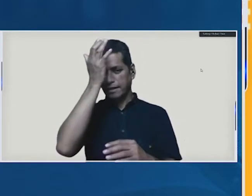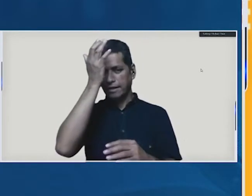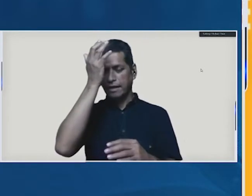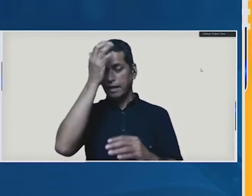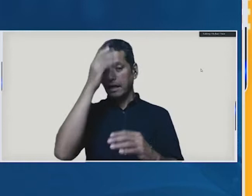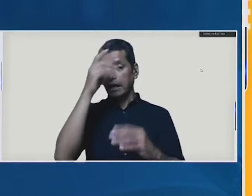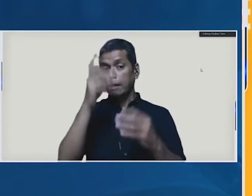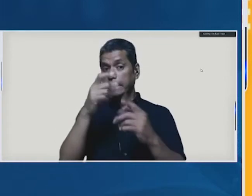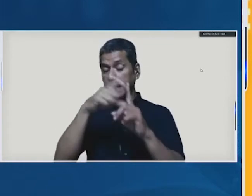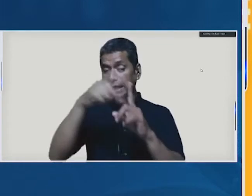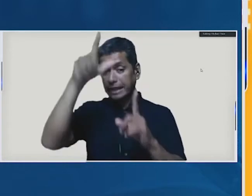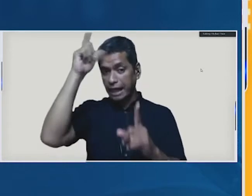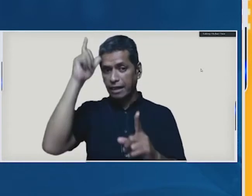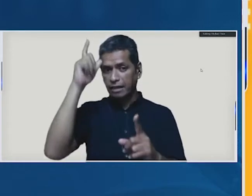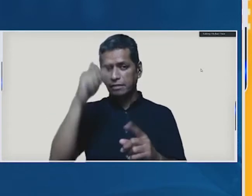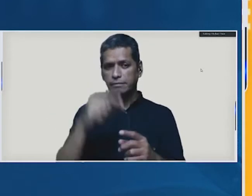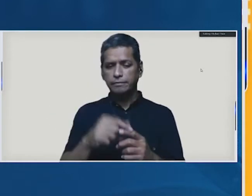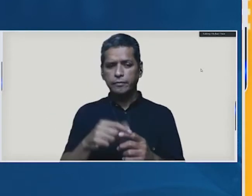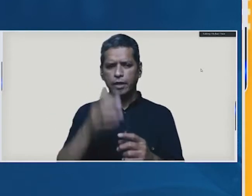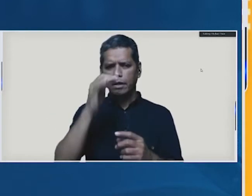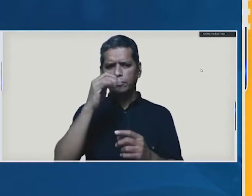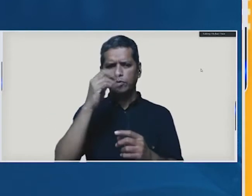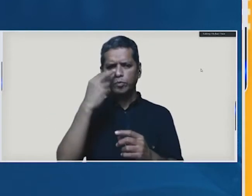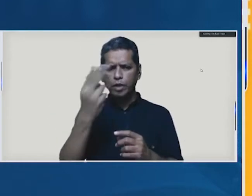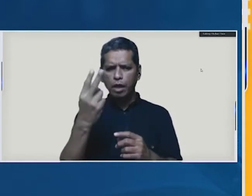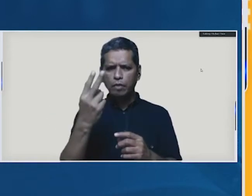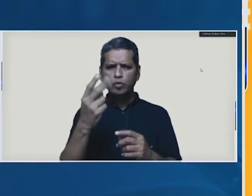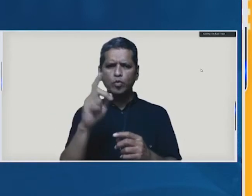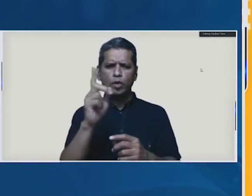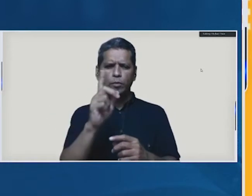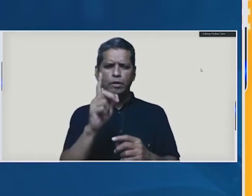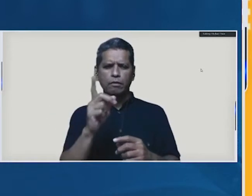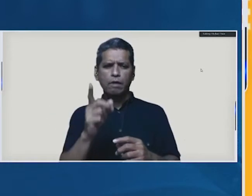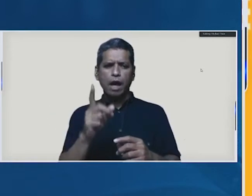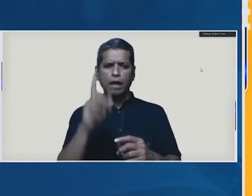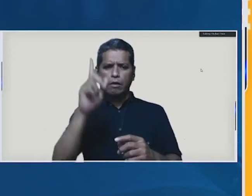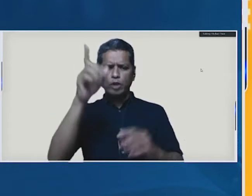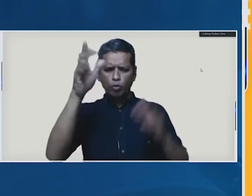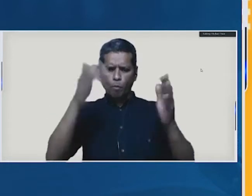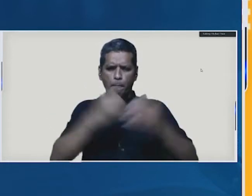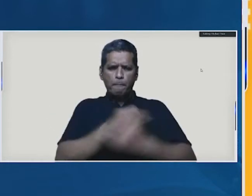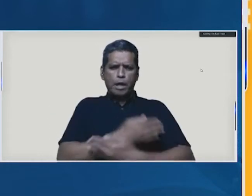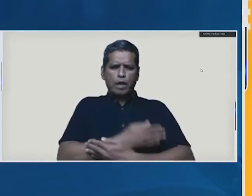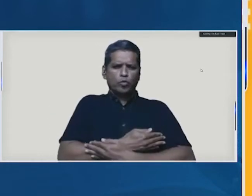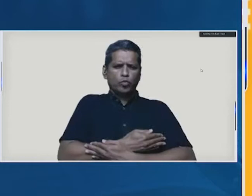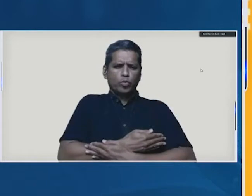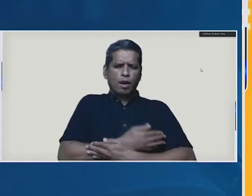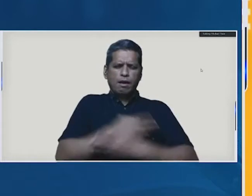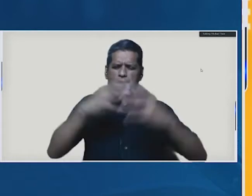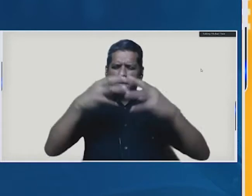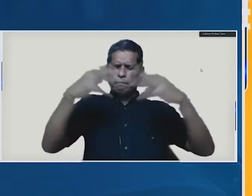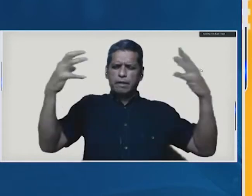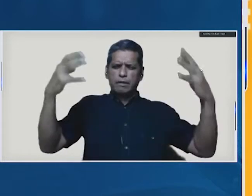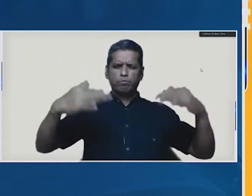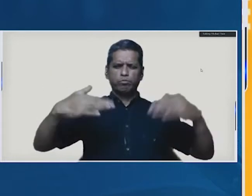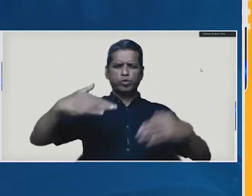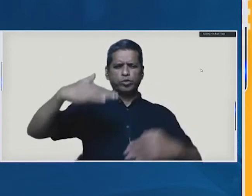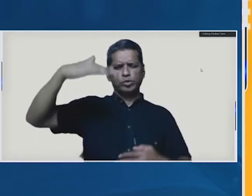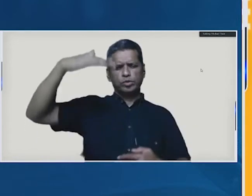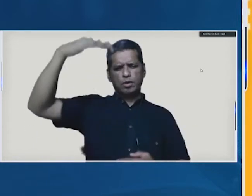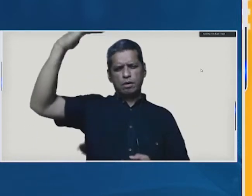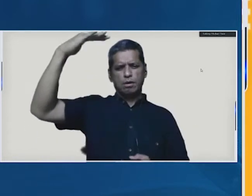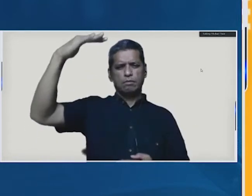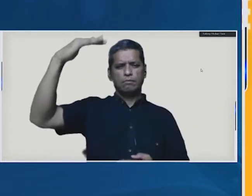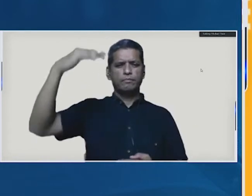amat besar patung ini tinggi berkilau-kilau and luar biasa tegak di hadapan